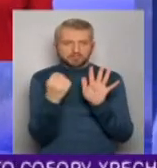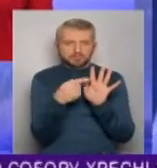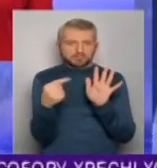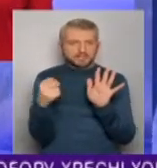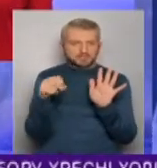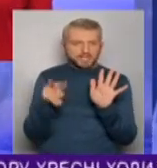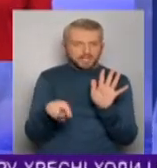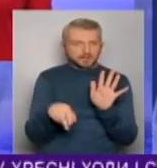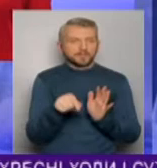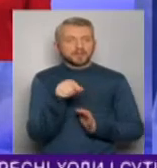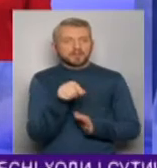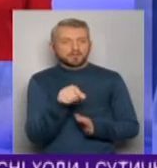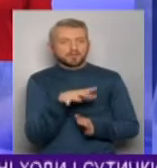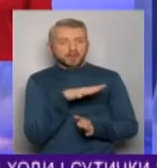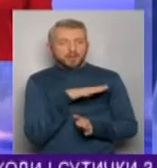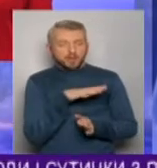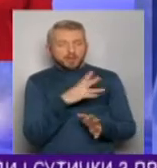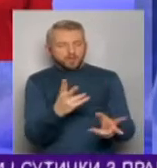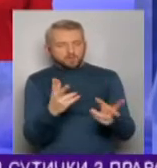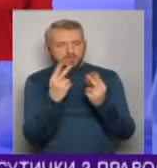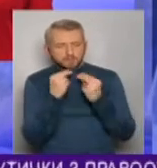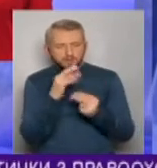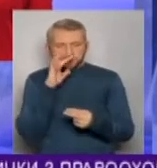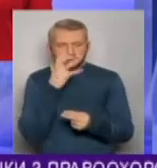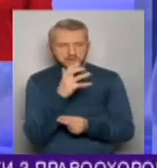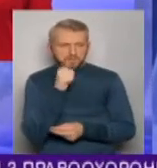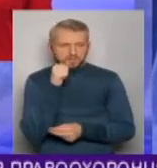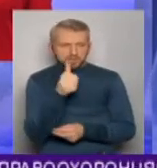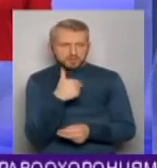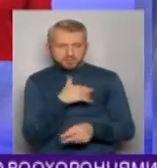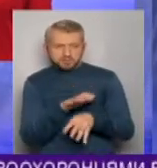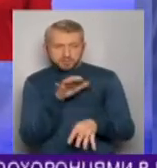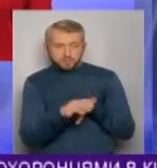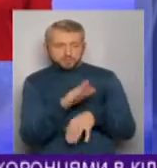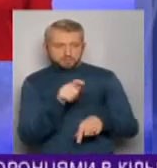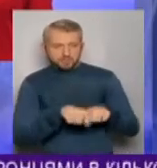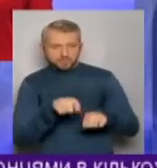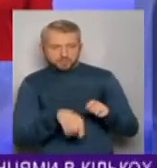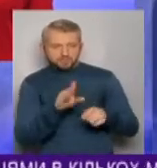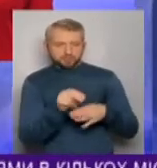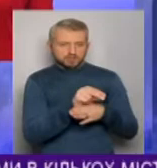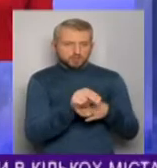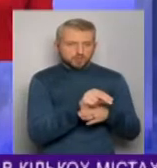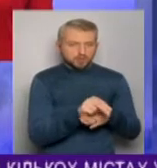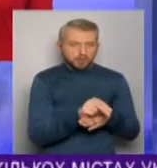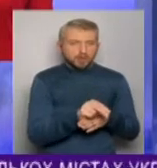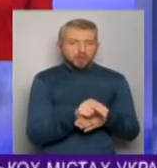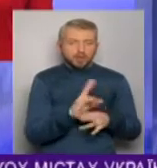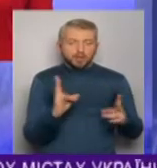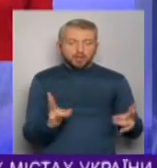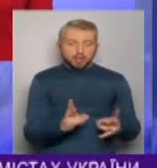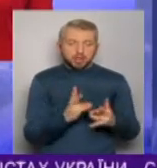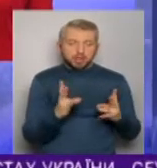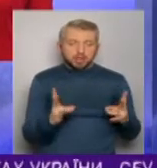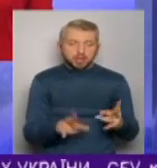17. Ви замірили, як кажуть, серйозно, завтра пошлю, перевірять, відремонтуємо. І, як кажуть, по сьогоднішній